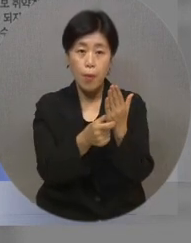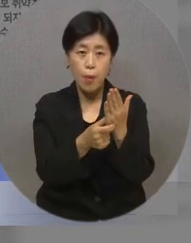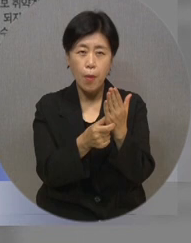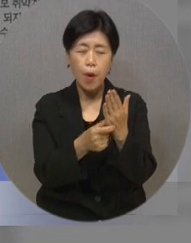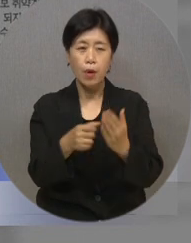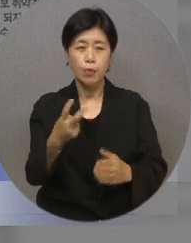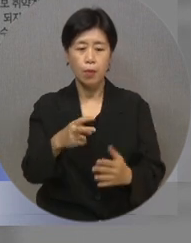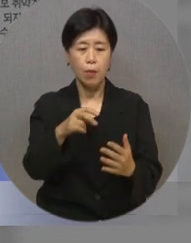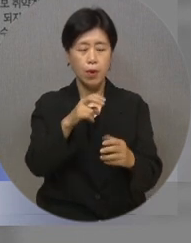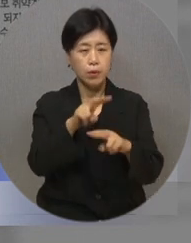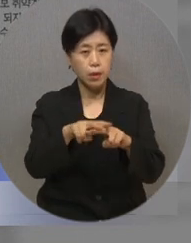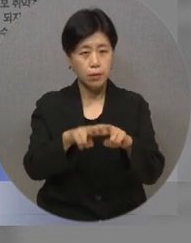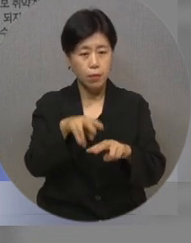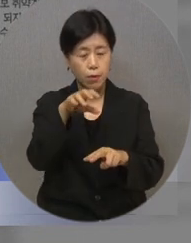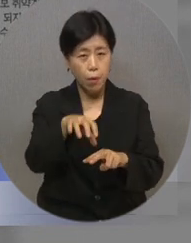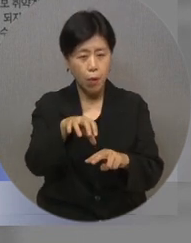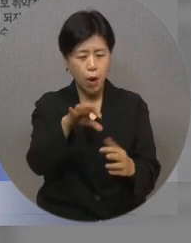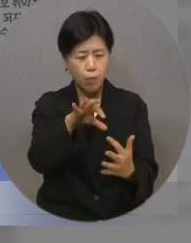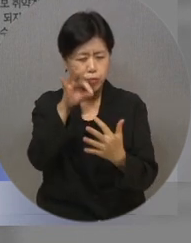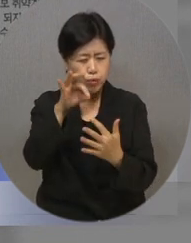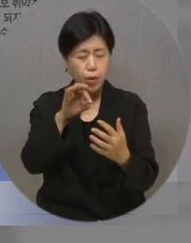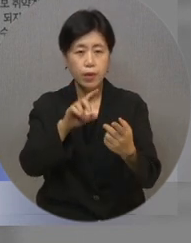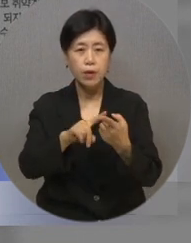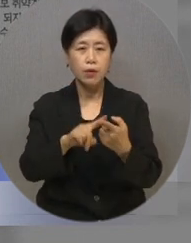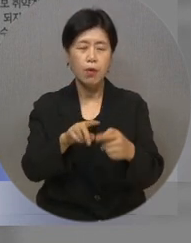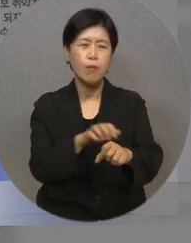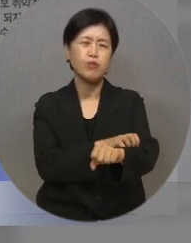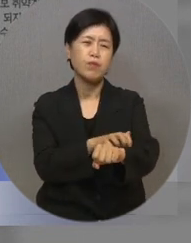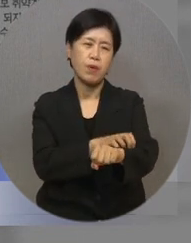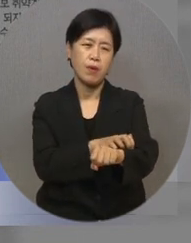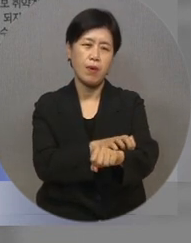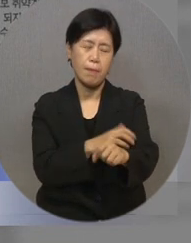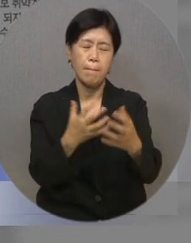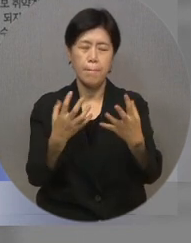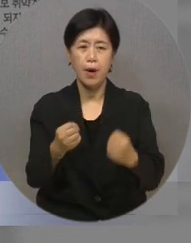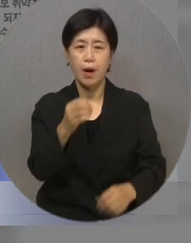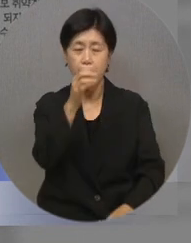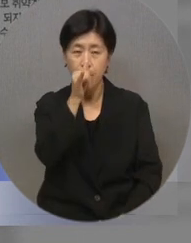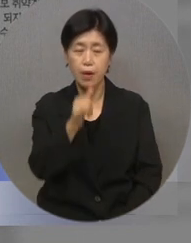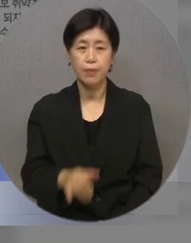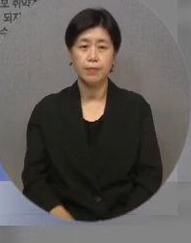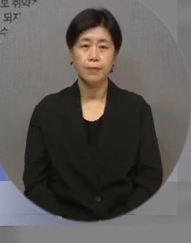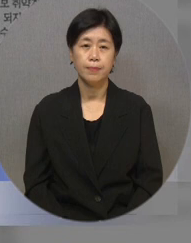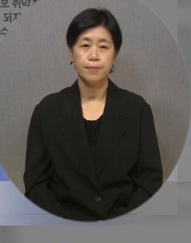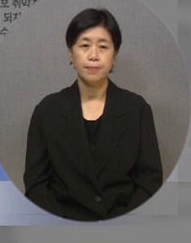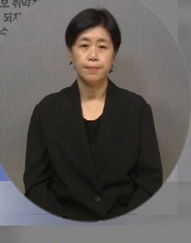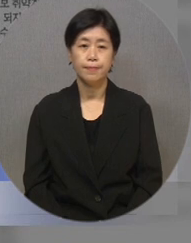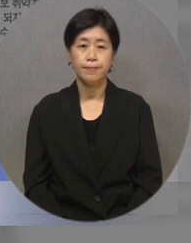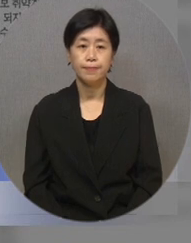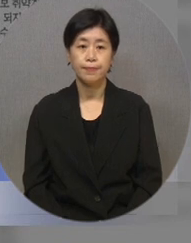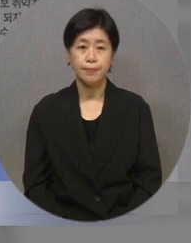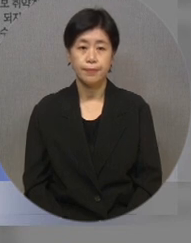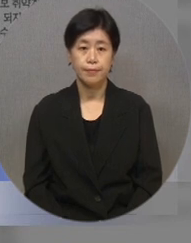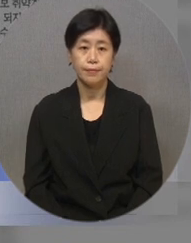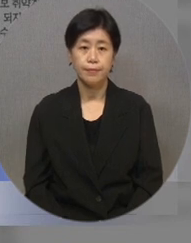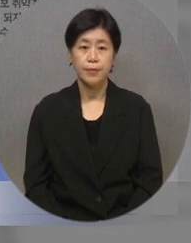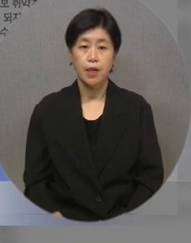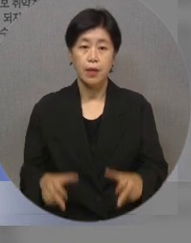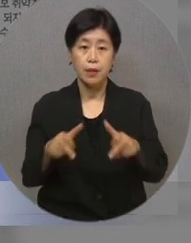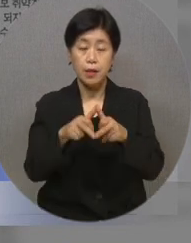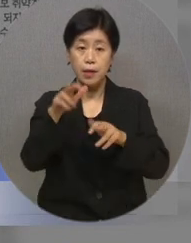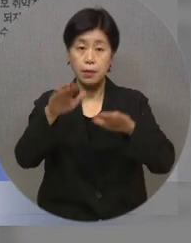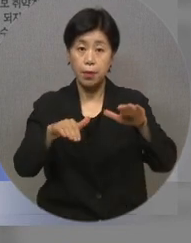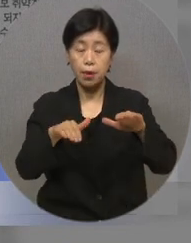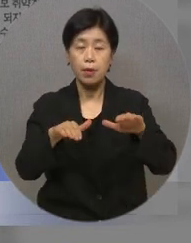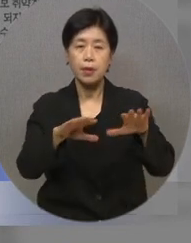좌석 선택 등의 모두를 불편함 없이 사용할 수 있는 앱은 전무한 것으로 드러났습니다 연합회는 장애인